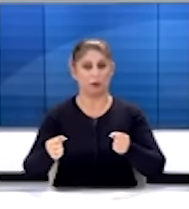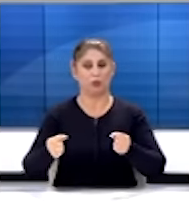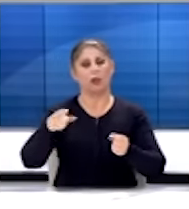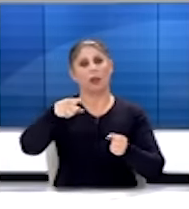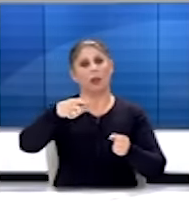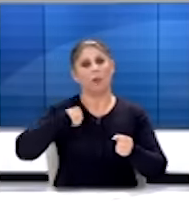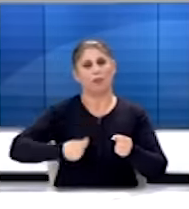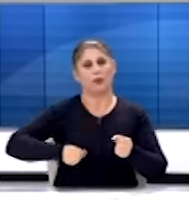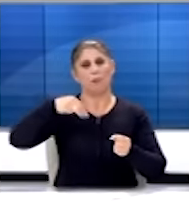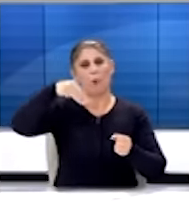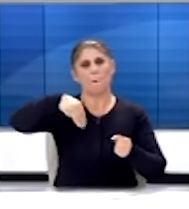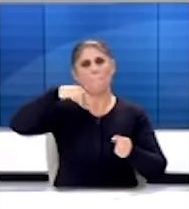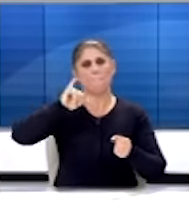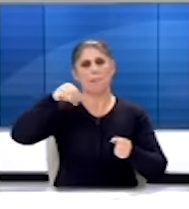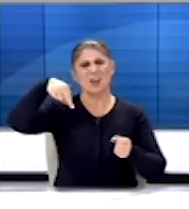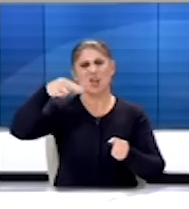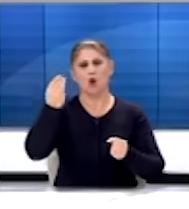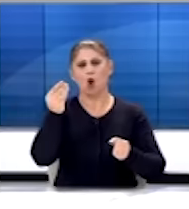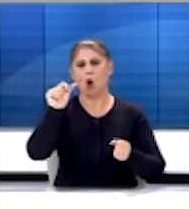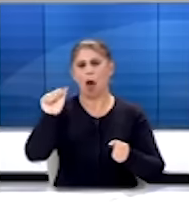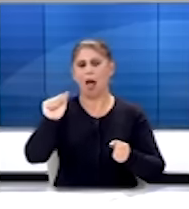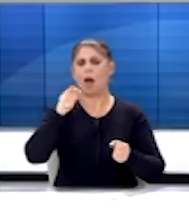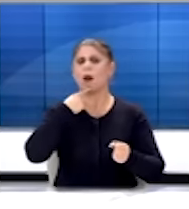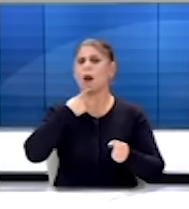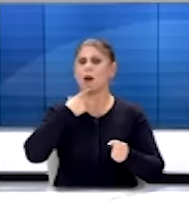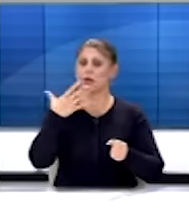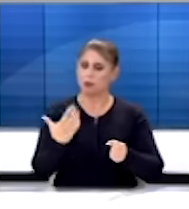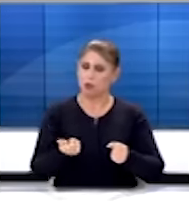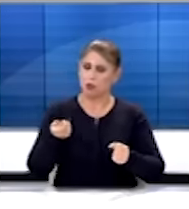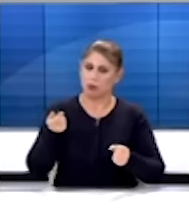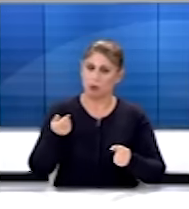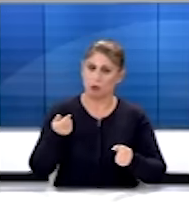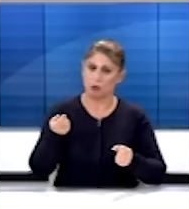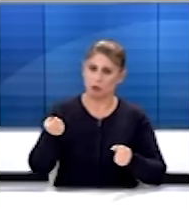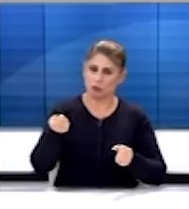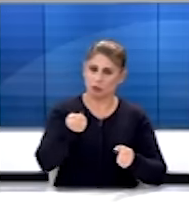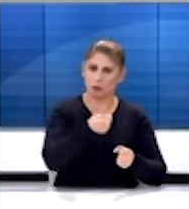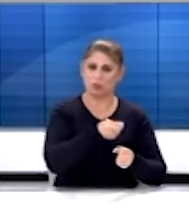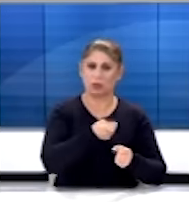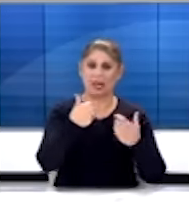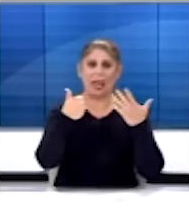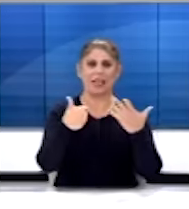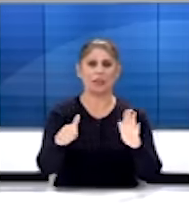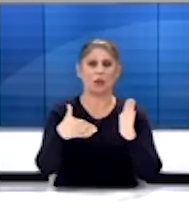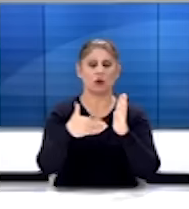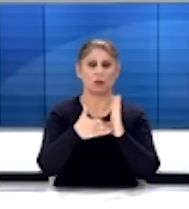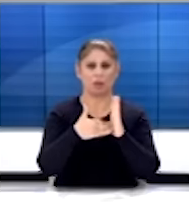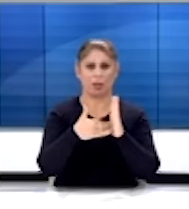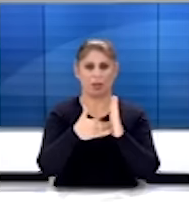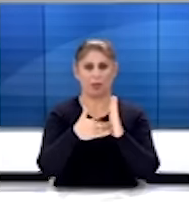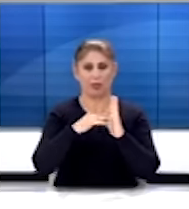Μινώα Πεδιάδας, γιατί οφείλουν ύψος, λόγω της οφειλής αυτής, ύψους